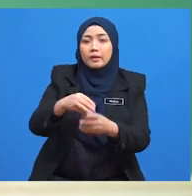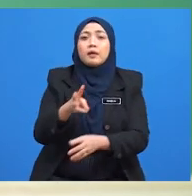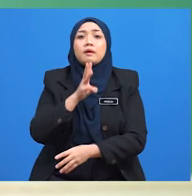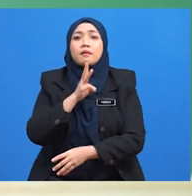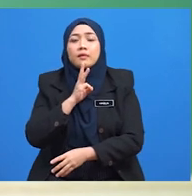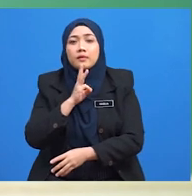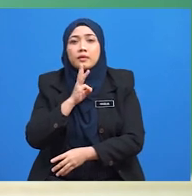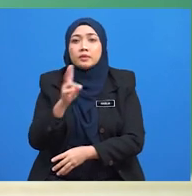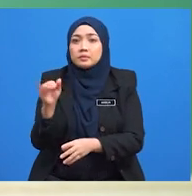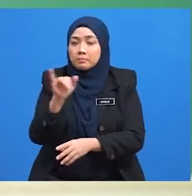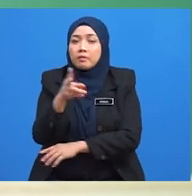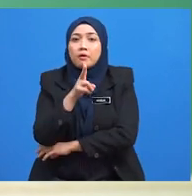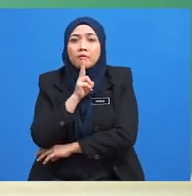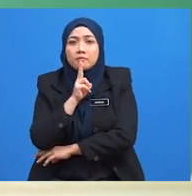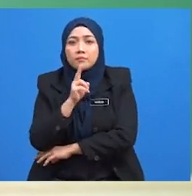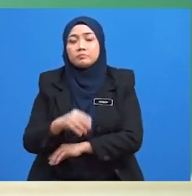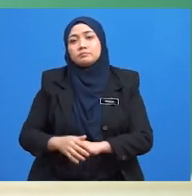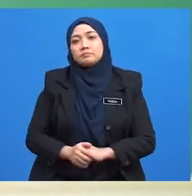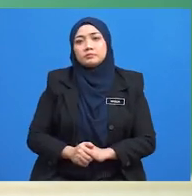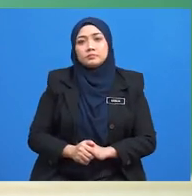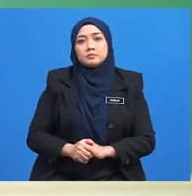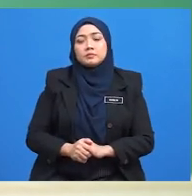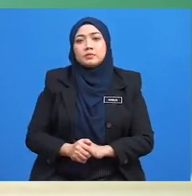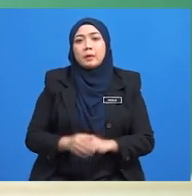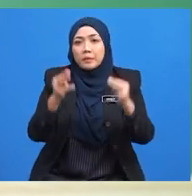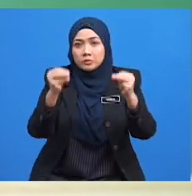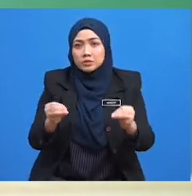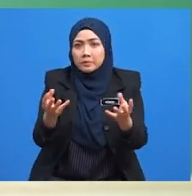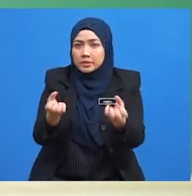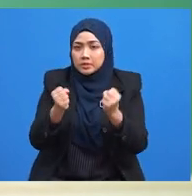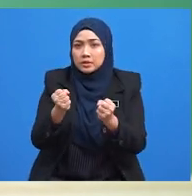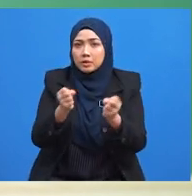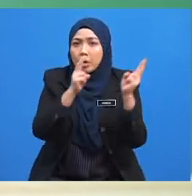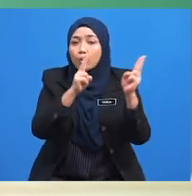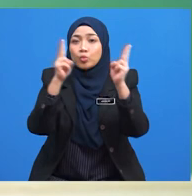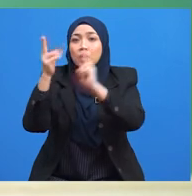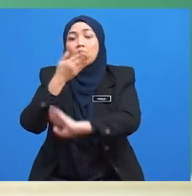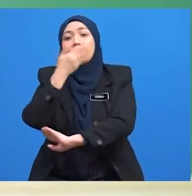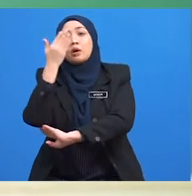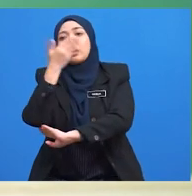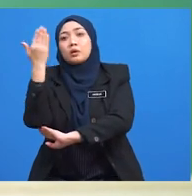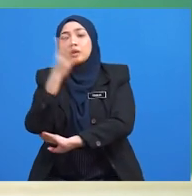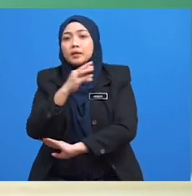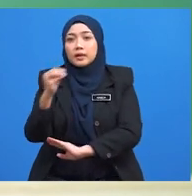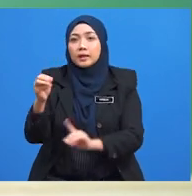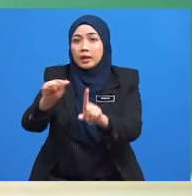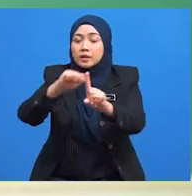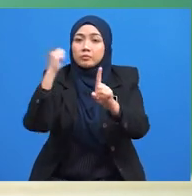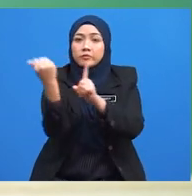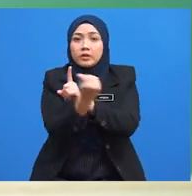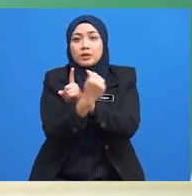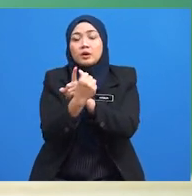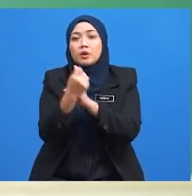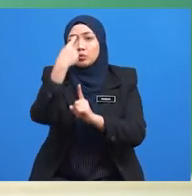Dan manusia serta tumbuhan memerlukan udara atau oksigen, iaitu sistem atmosfera untuk